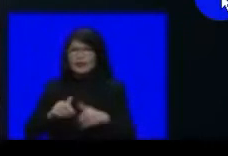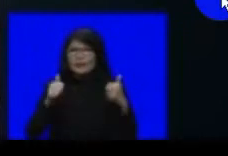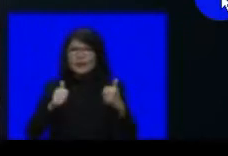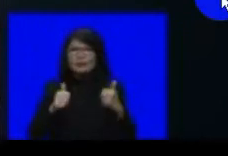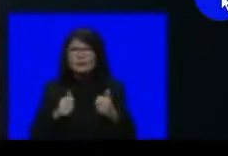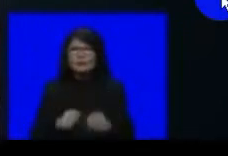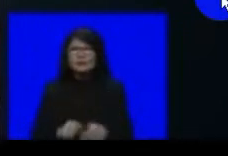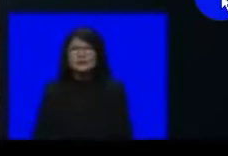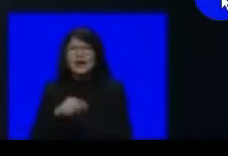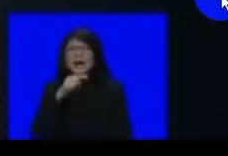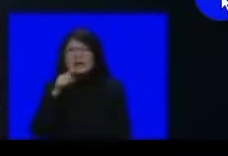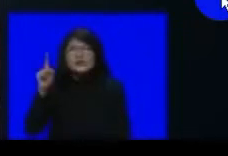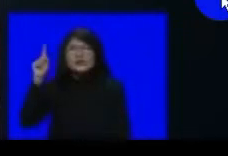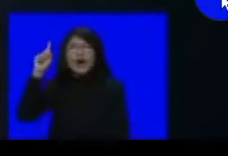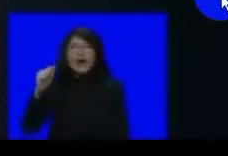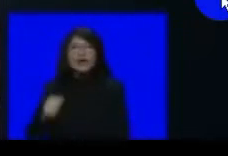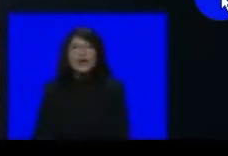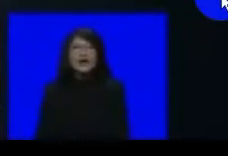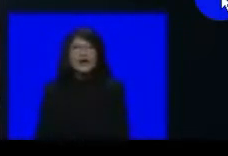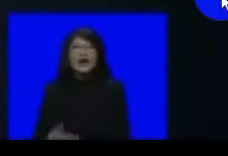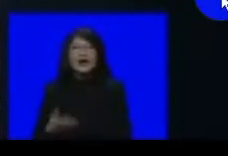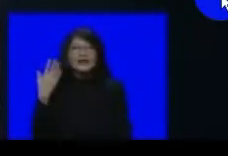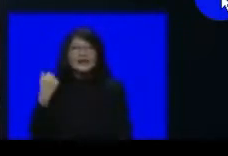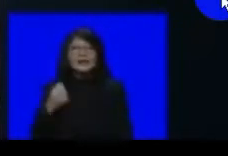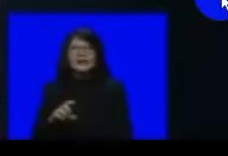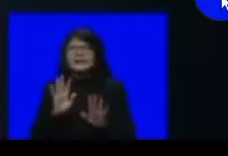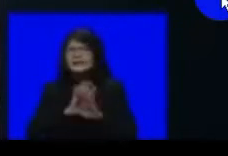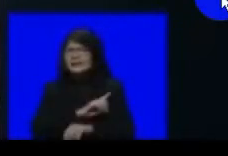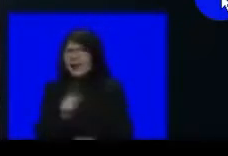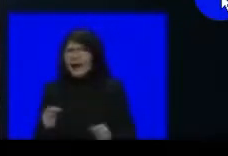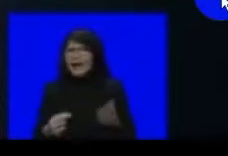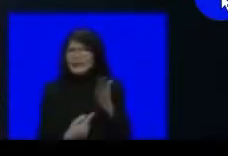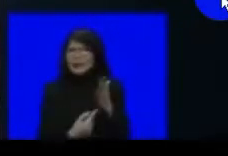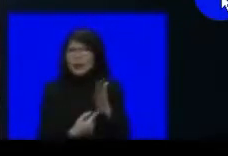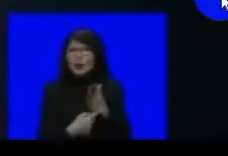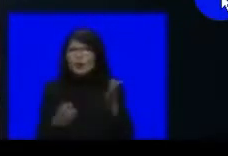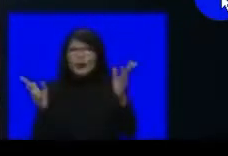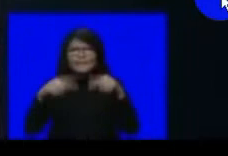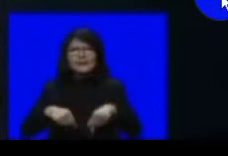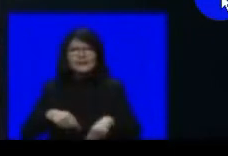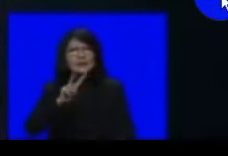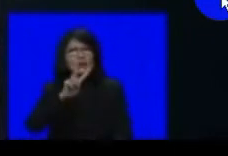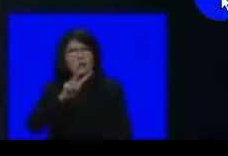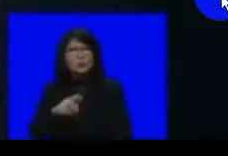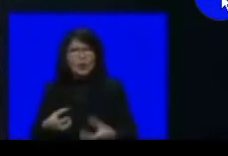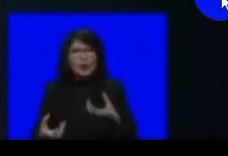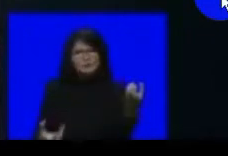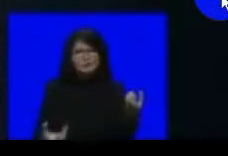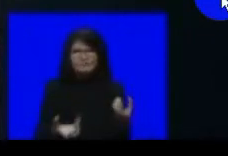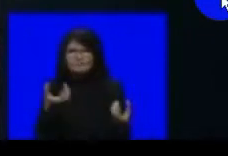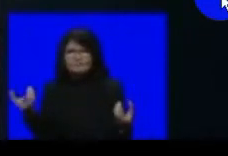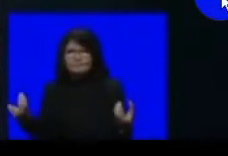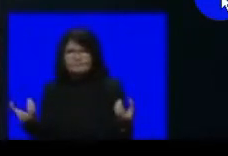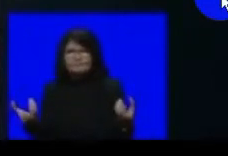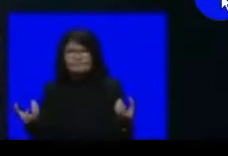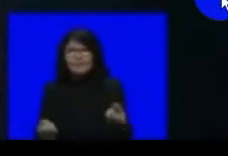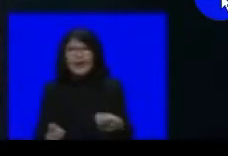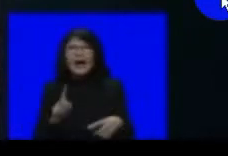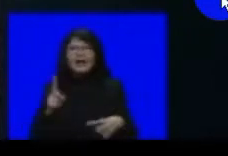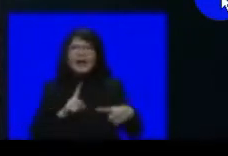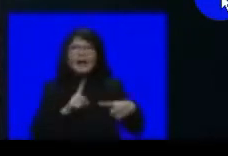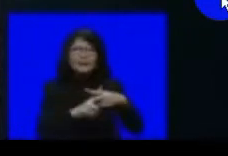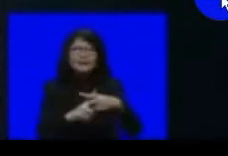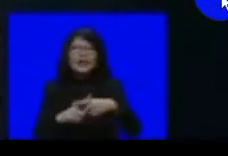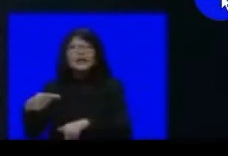Allah tadi pesan Pak Samuel, jangan sampai teknologi ini menjadi dua mata sisi yang nanti ada plusnya,